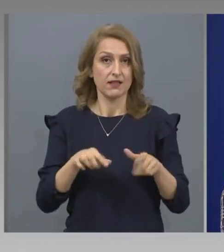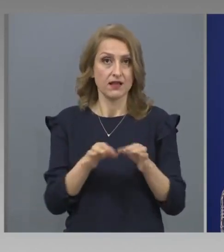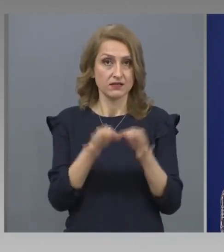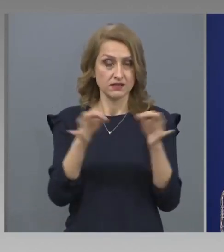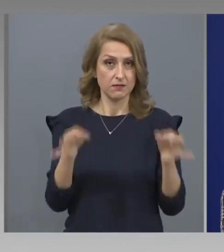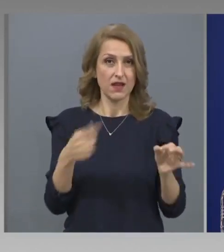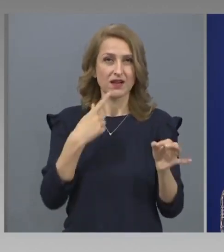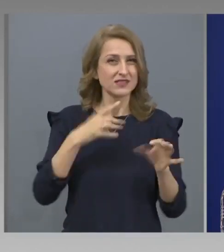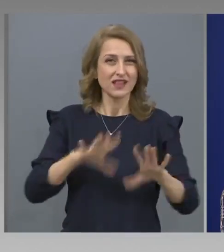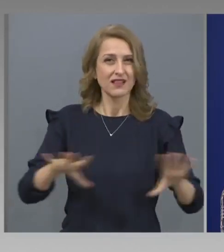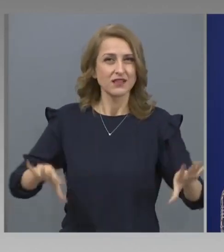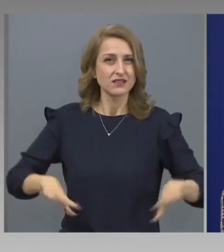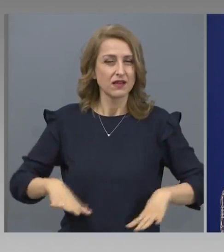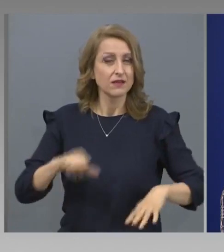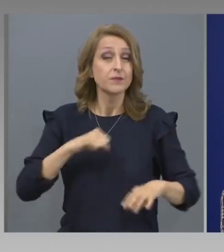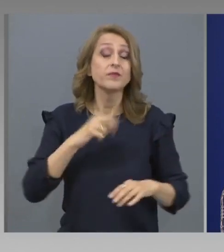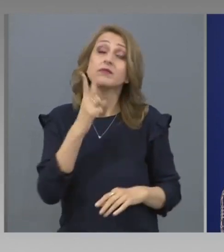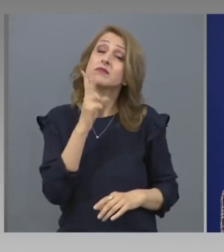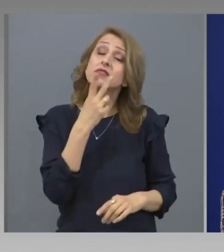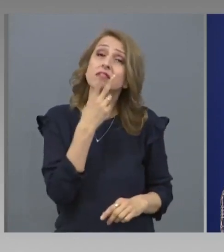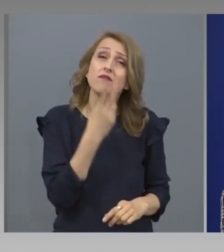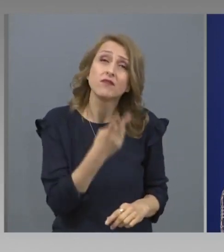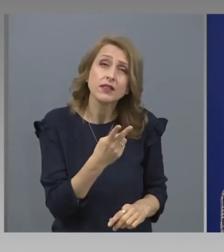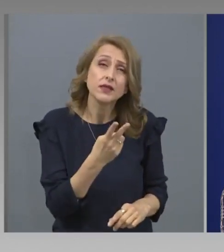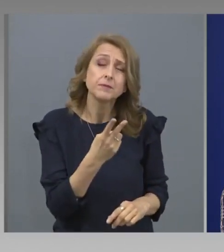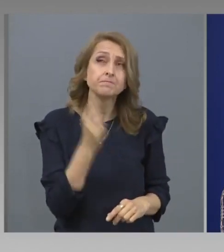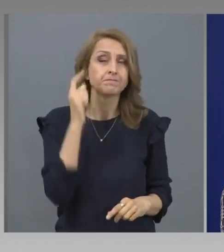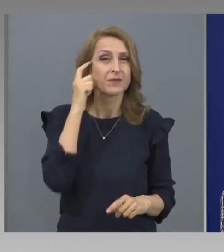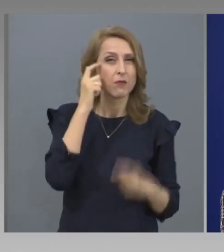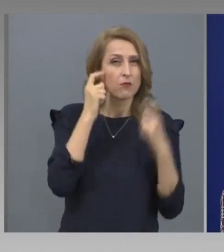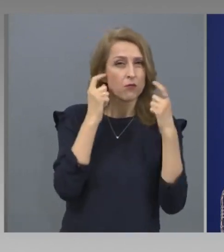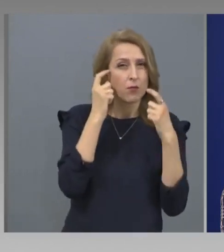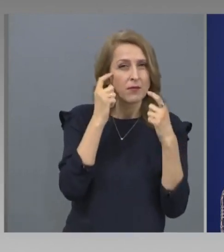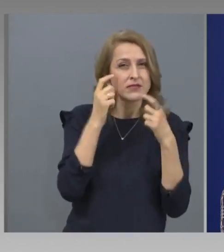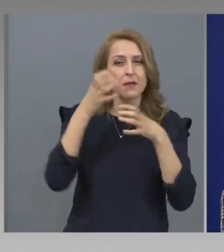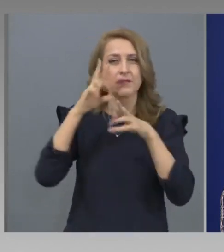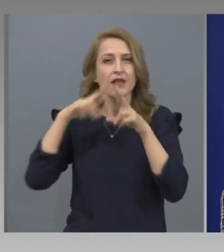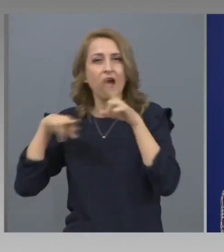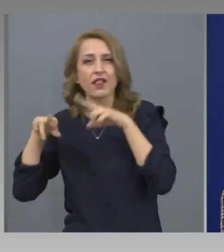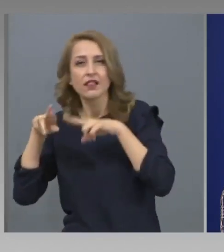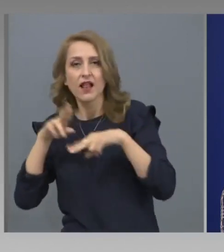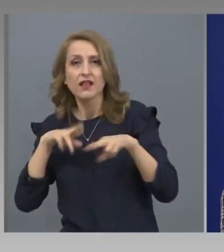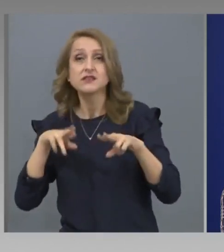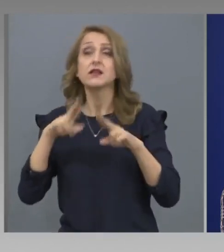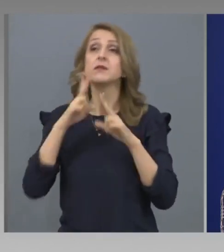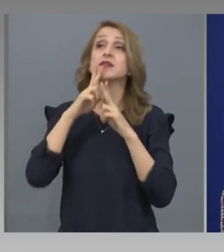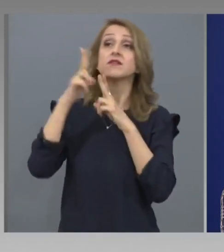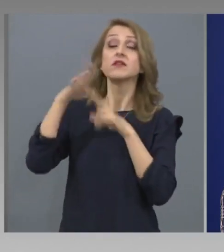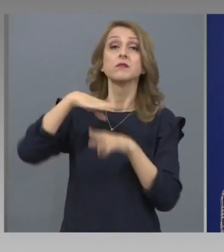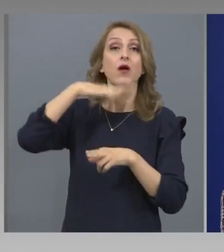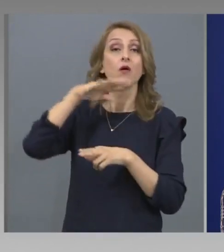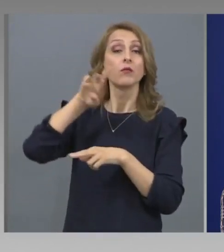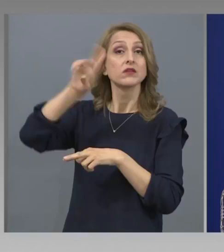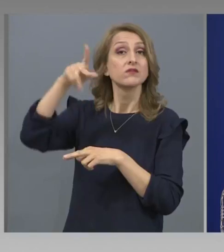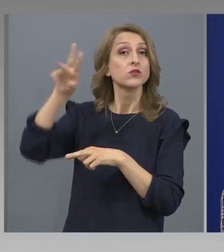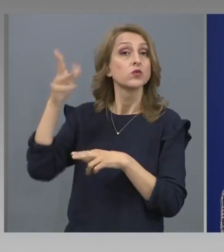мярка, да видим, да анализираме ситуацията в страните, в които вече се